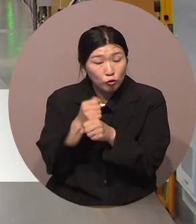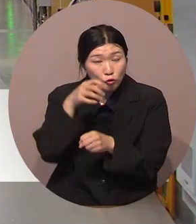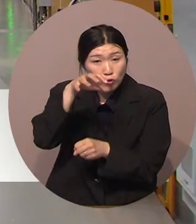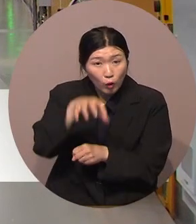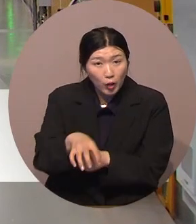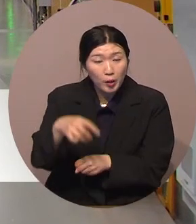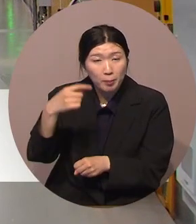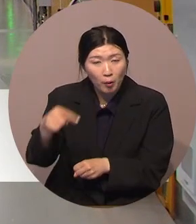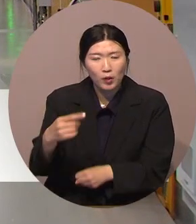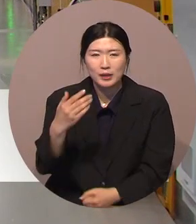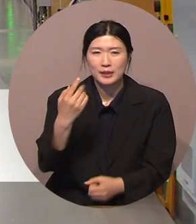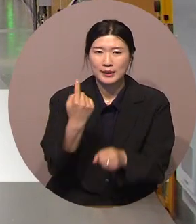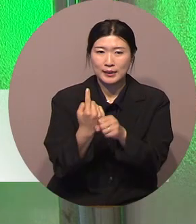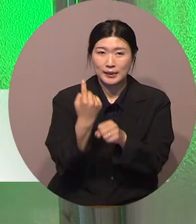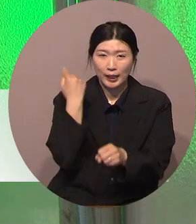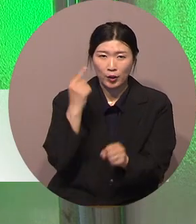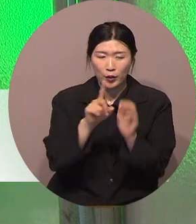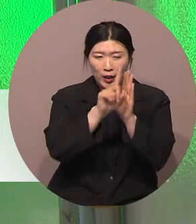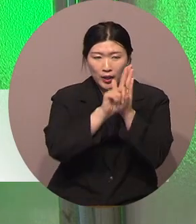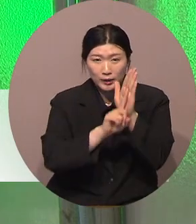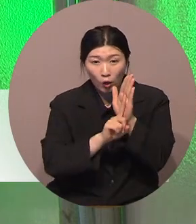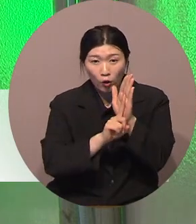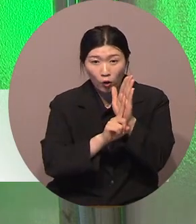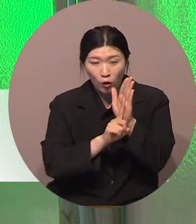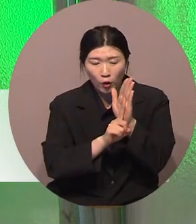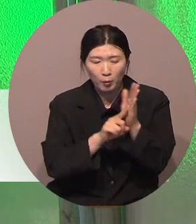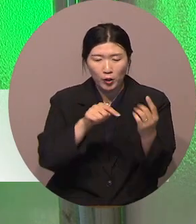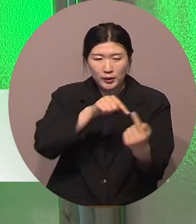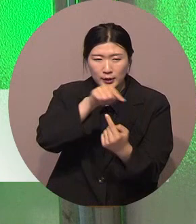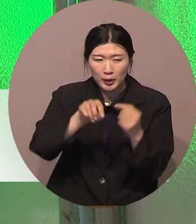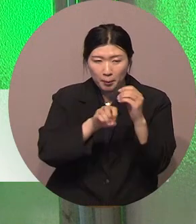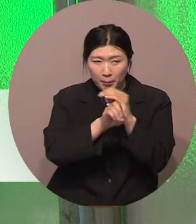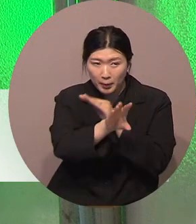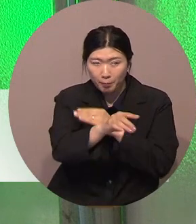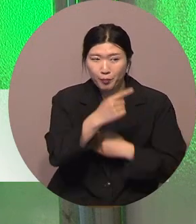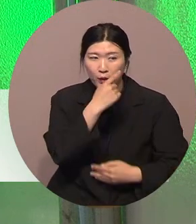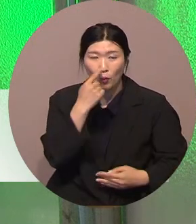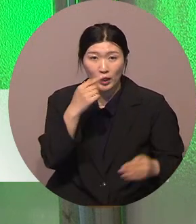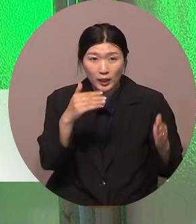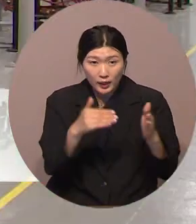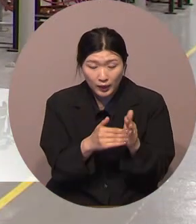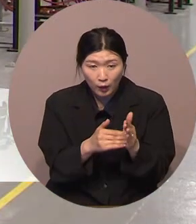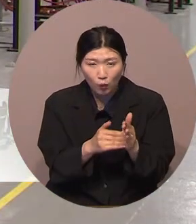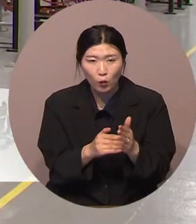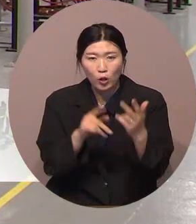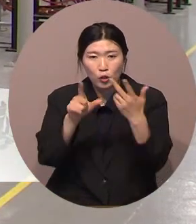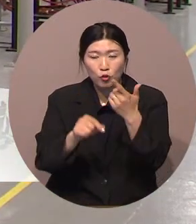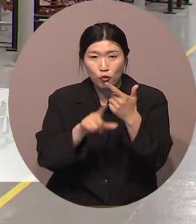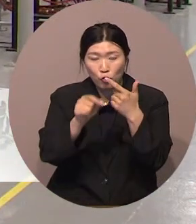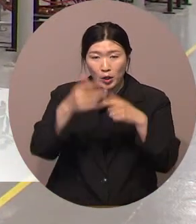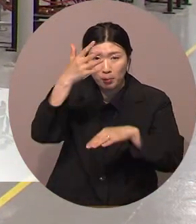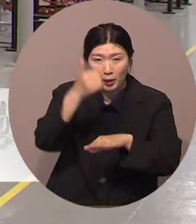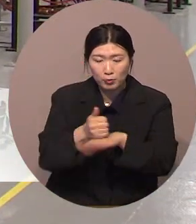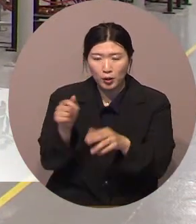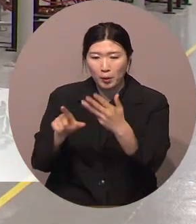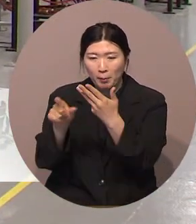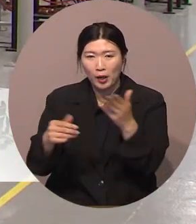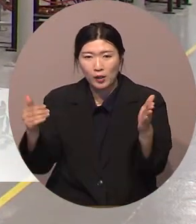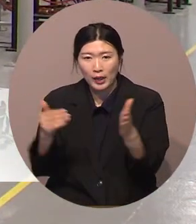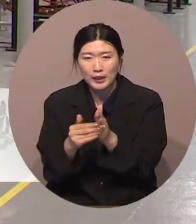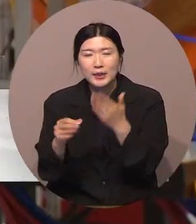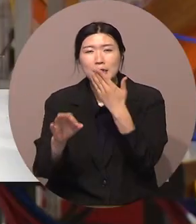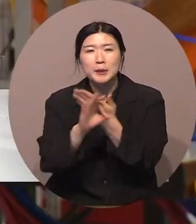지난해 1단계 저에너지 구간의 가속기 비 인출을 확인했으며 이달 말부터 오는 8월까지 10범 운영을